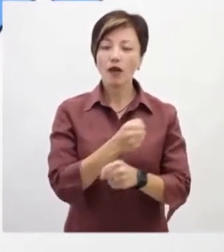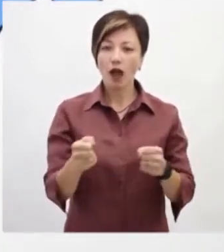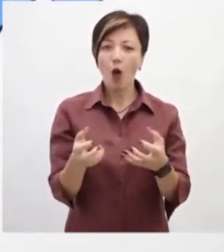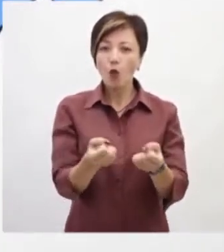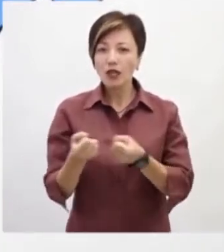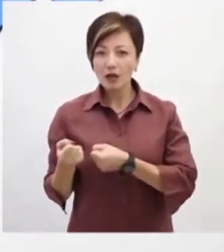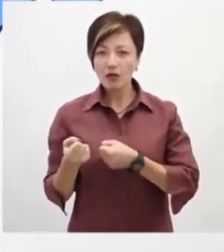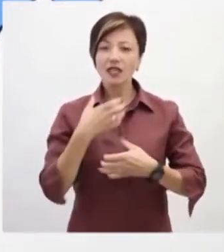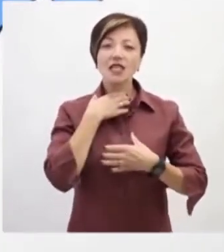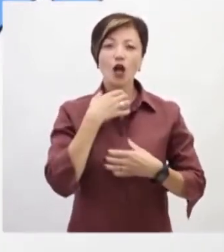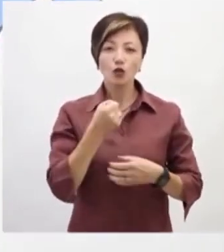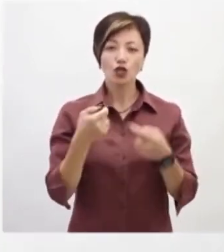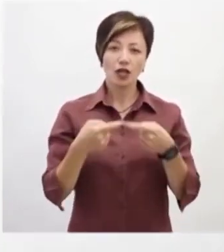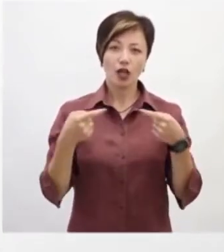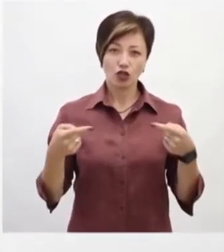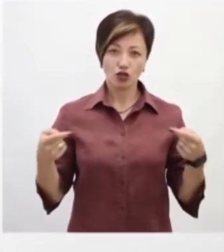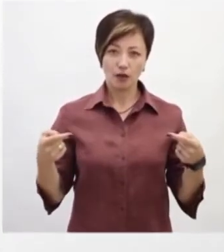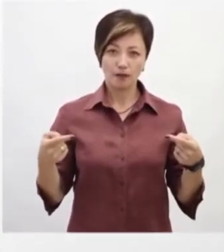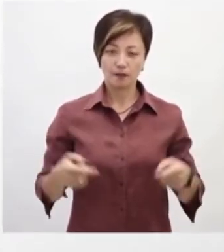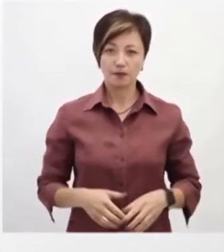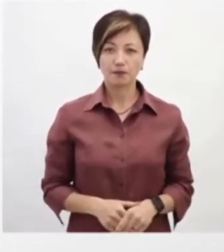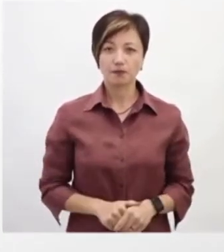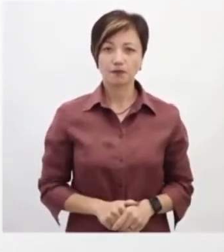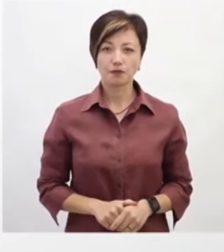утримування, задушення та інше.